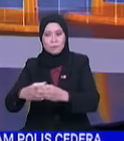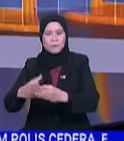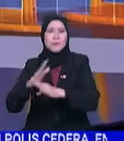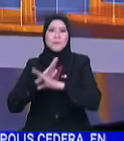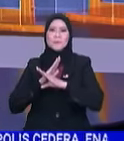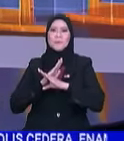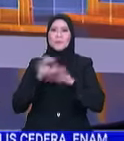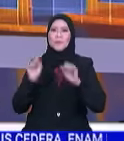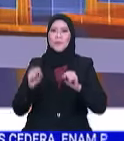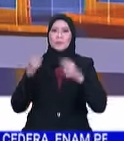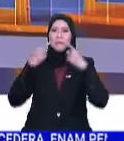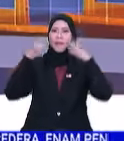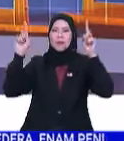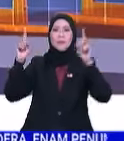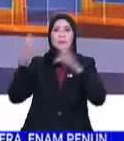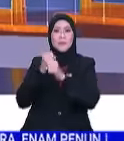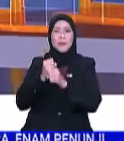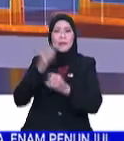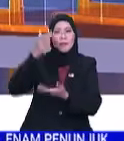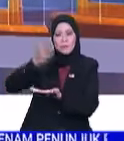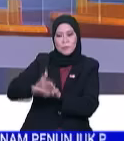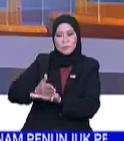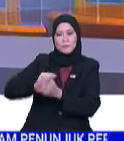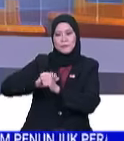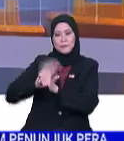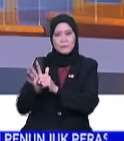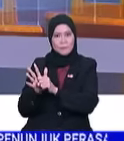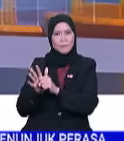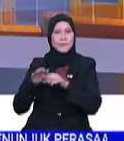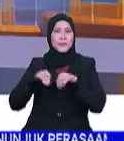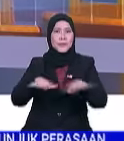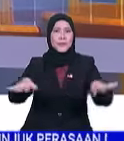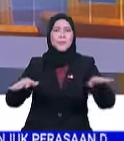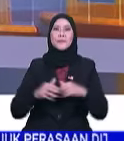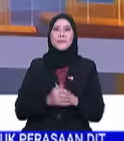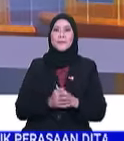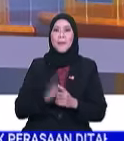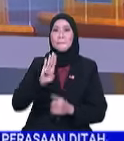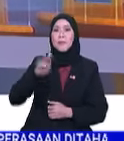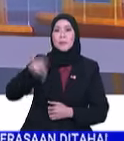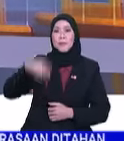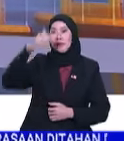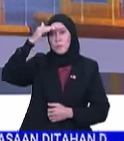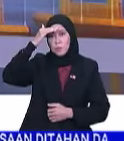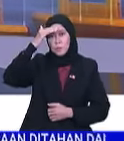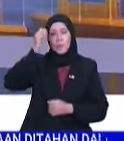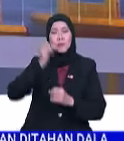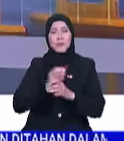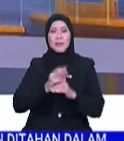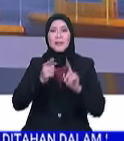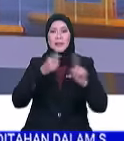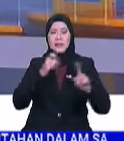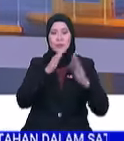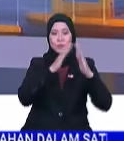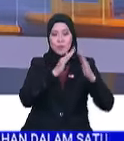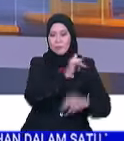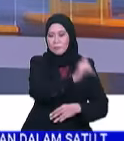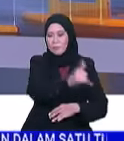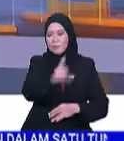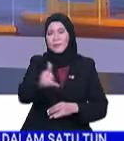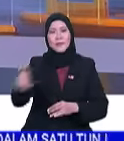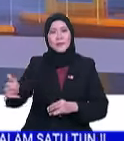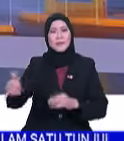dapat dicapai seterusnya mengekang penularan wabak ini. Di Batu Pahat, Johor, usaha vaksinasi dari rumah ke rumah dilakukan